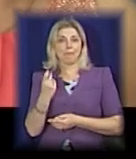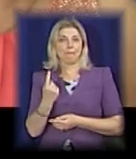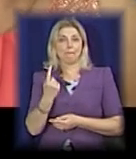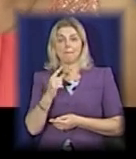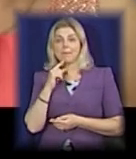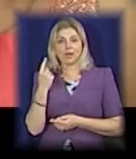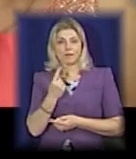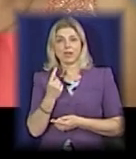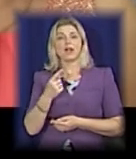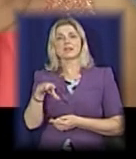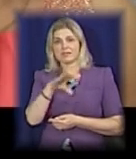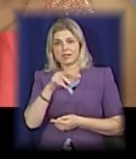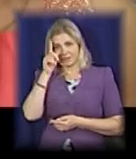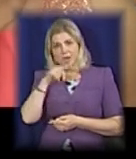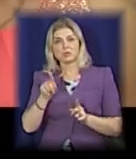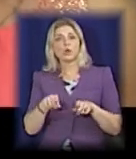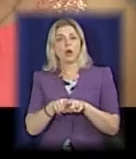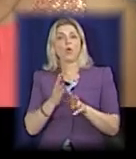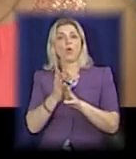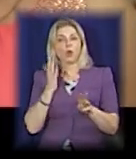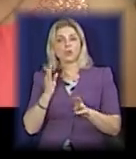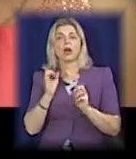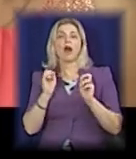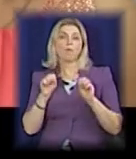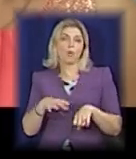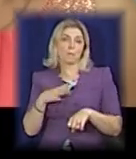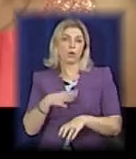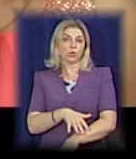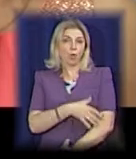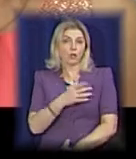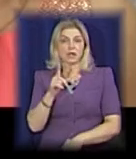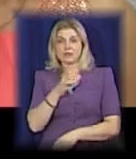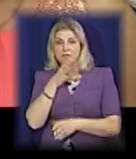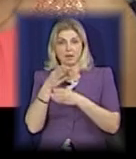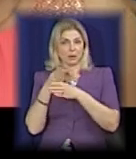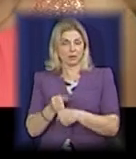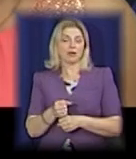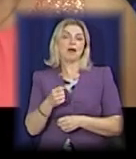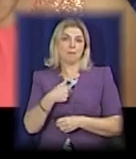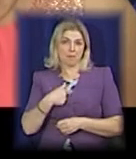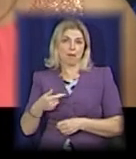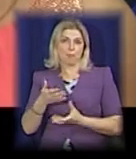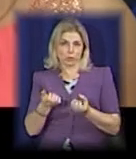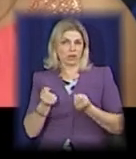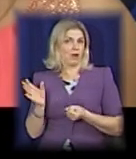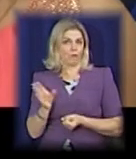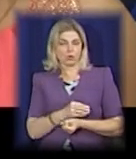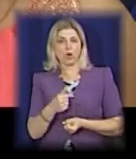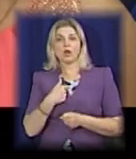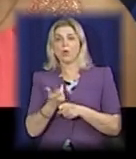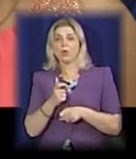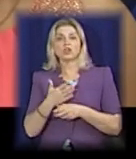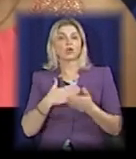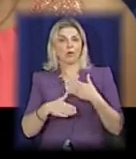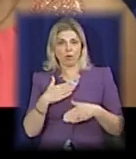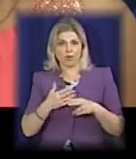рік знаємо, що такі черги та як це може бути довго. А тут за лічені хвилини ми отримали все. Я дуже задоволена